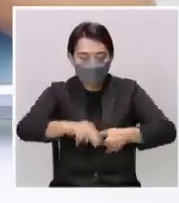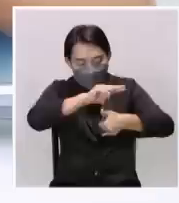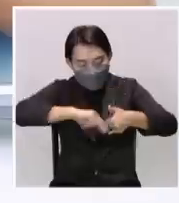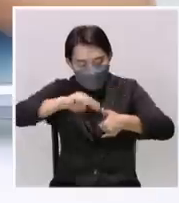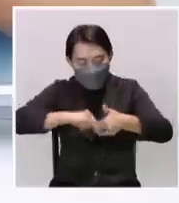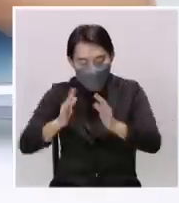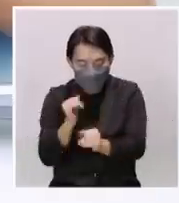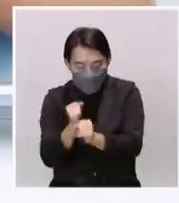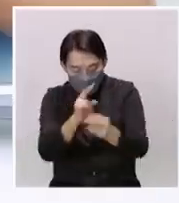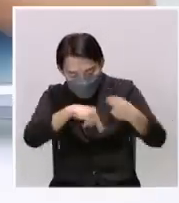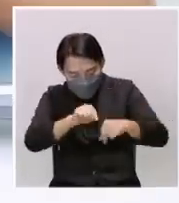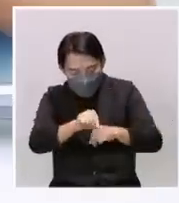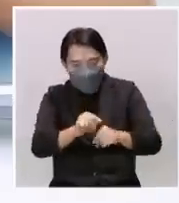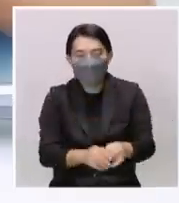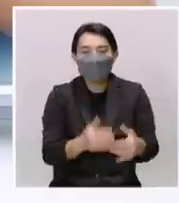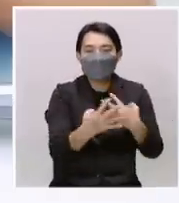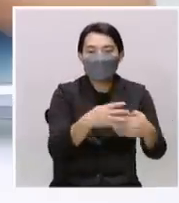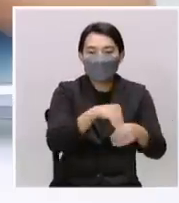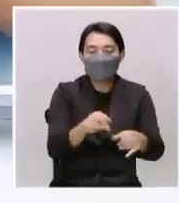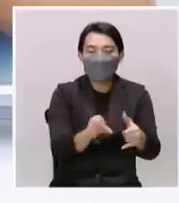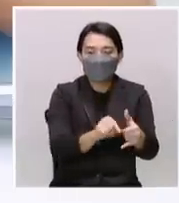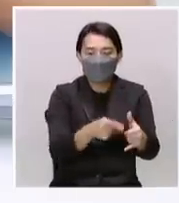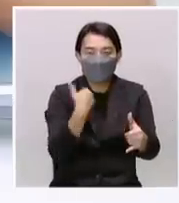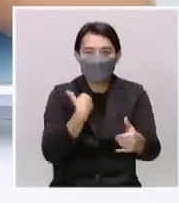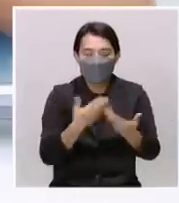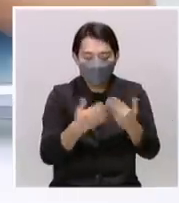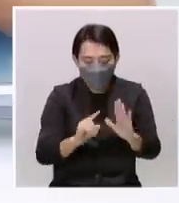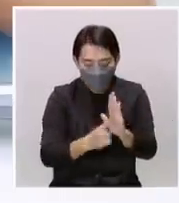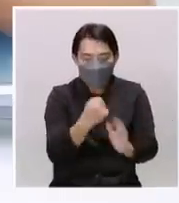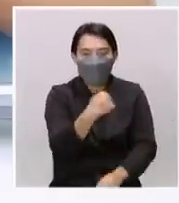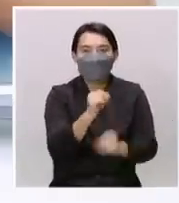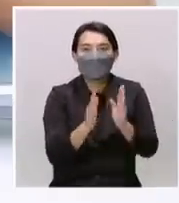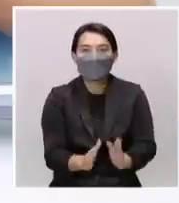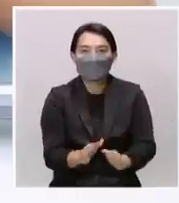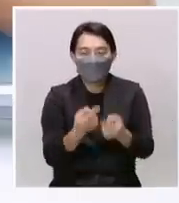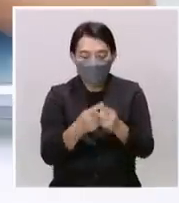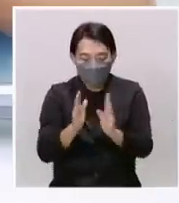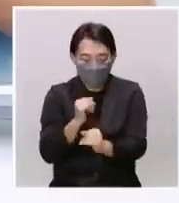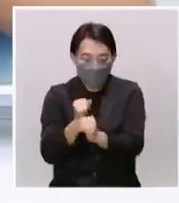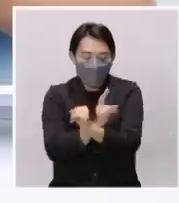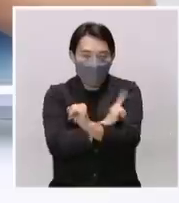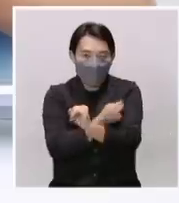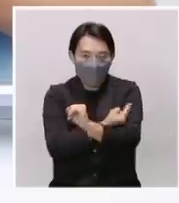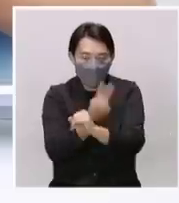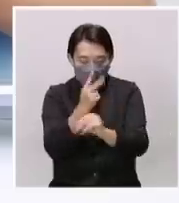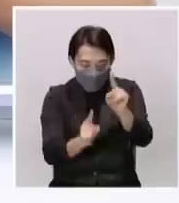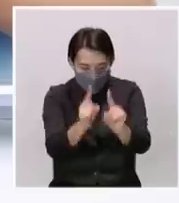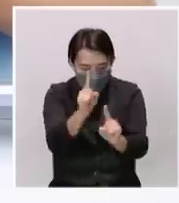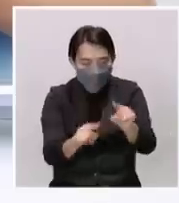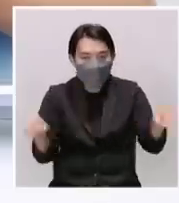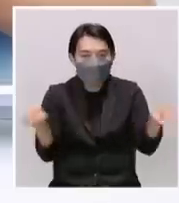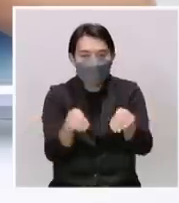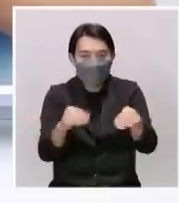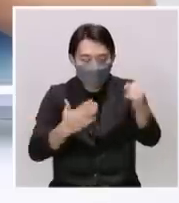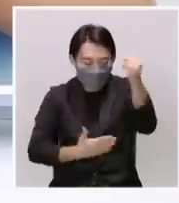ผู้คุมและนักโทษติดเชื้อเริ่มต้นตอนแรกเนี่ยหลักสิบเท่านั้นนะคะแต่ว่าเจ้าหน้าที่สาธารณสุขประเมินว่าด้วยความที่อยู่ใกล้ชิด